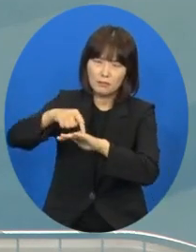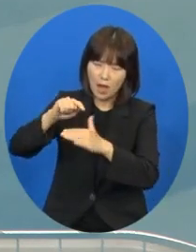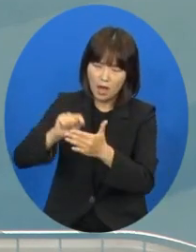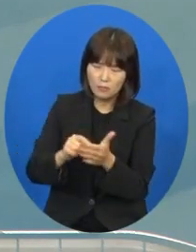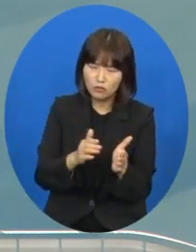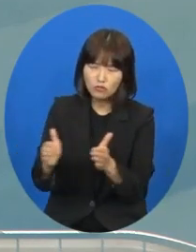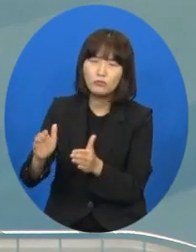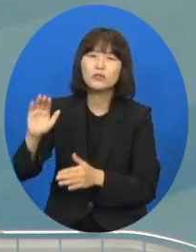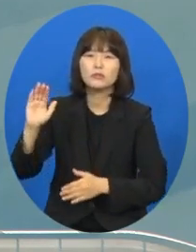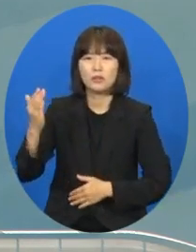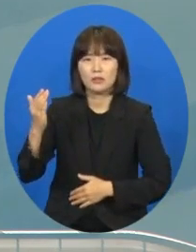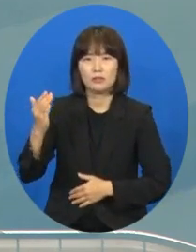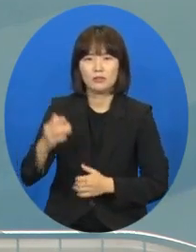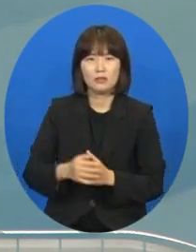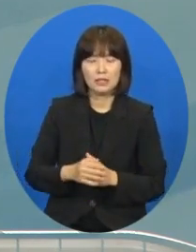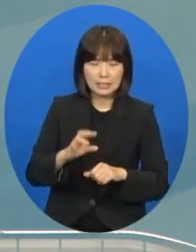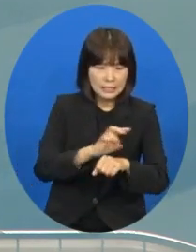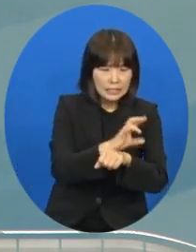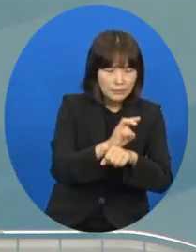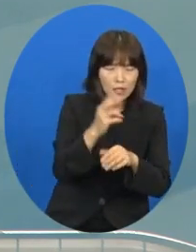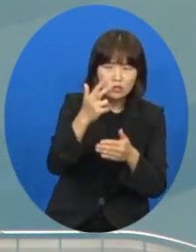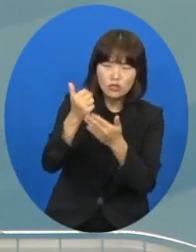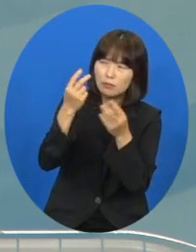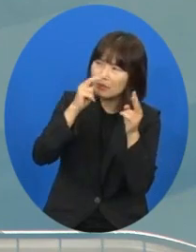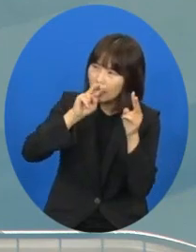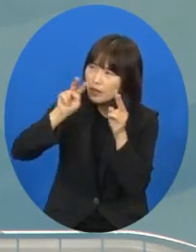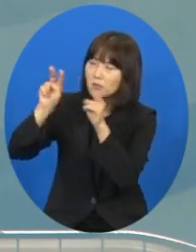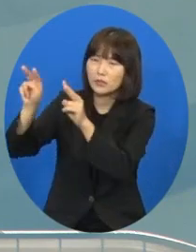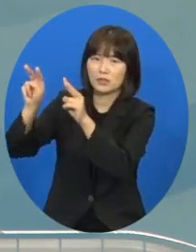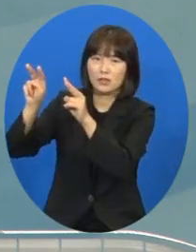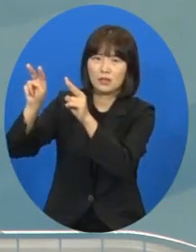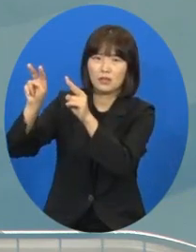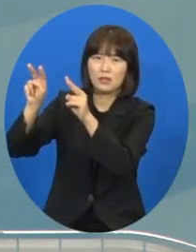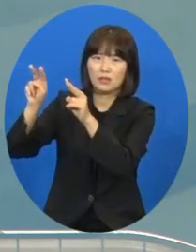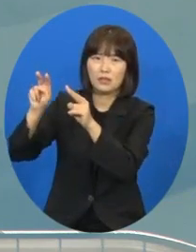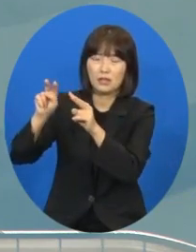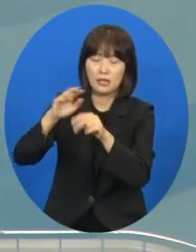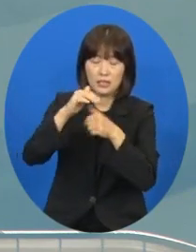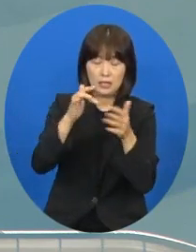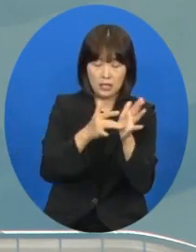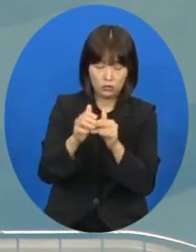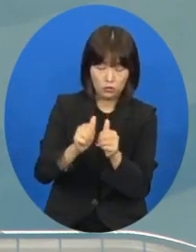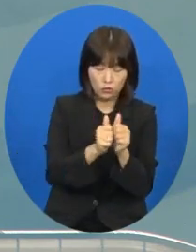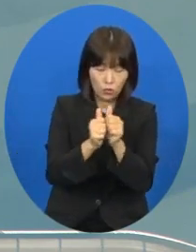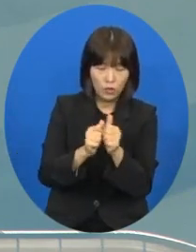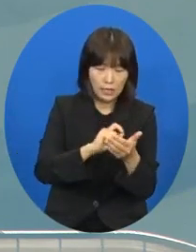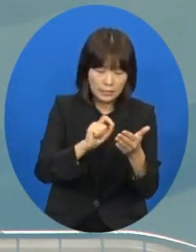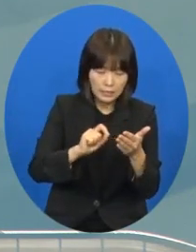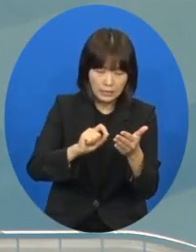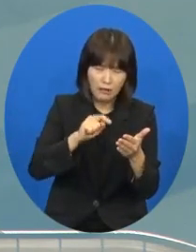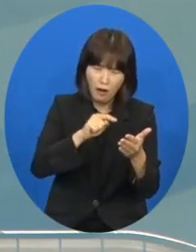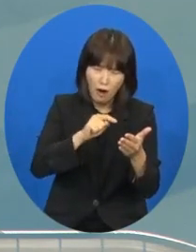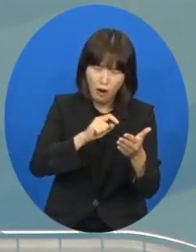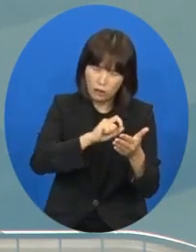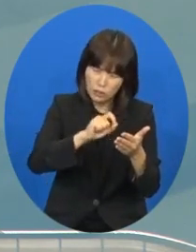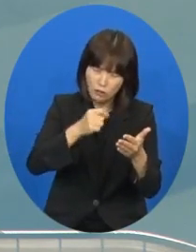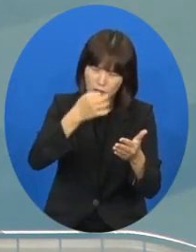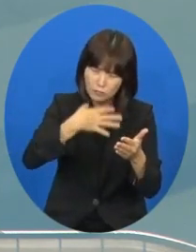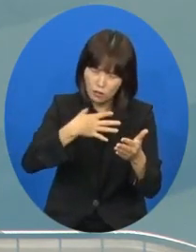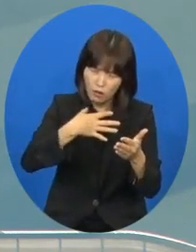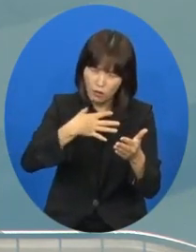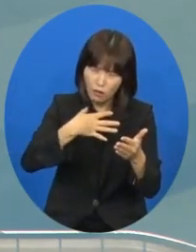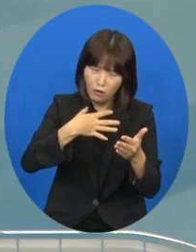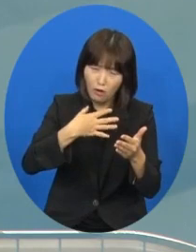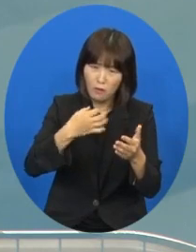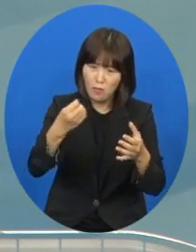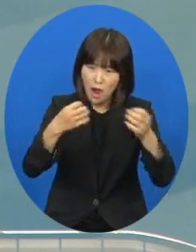준비가 된 거예요. 24시간 주님 바라보자. 일기 쓰는 거 힘들다고 하시는 사람은 아직도